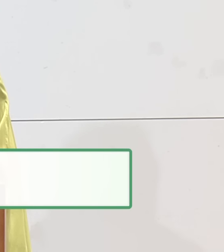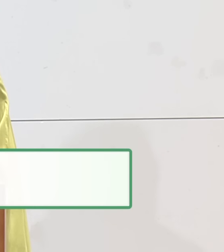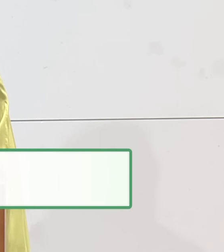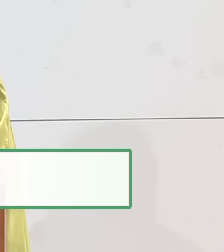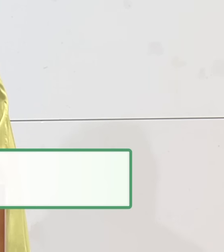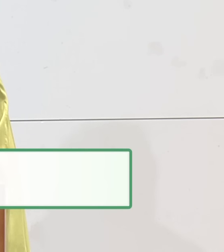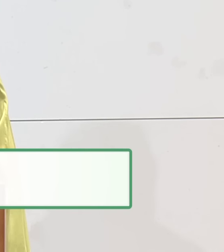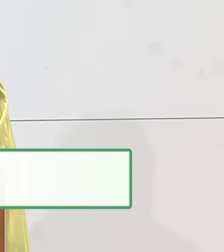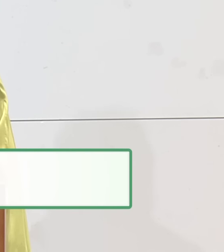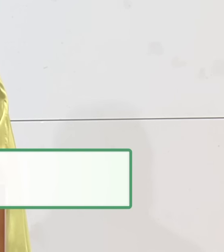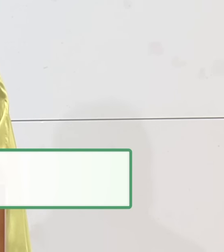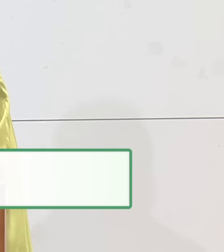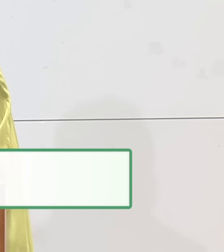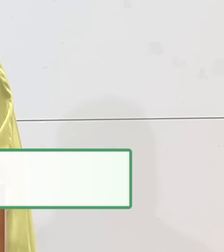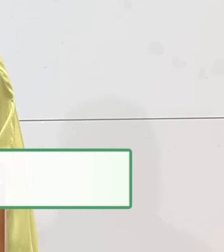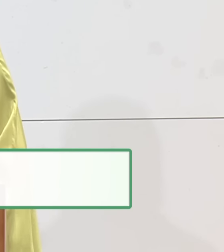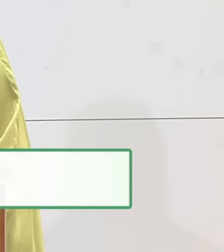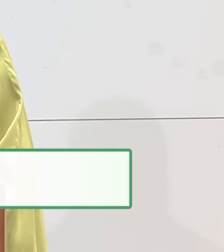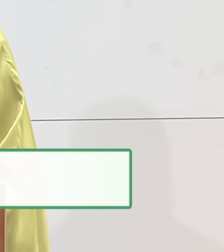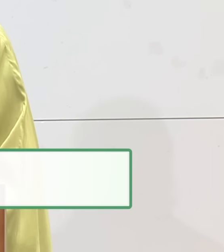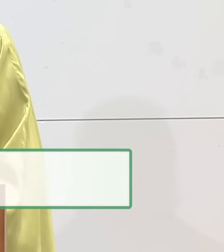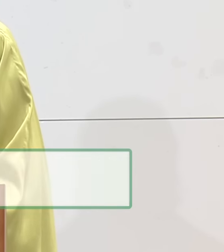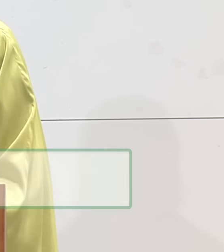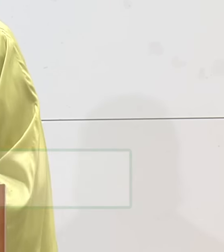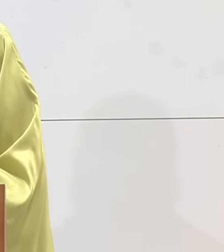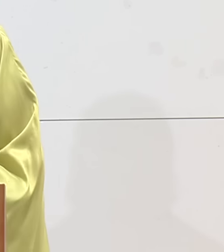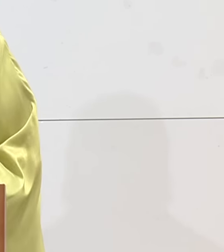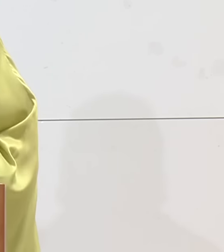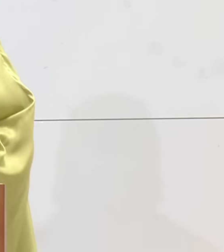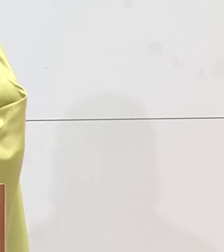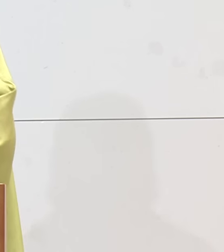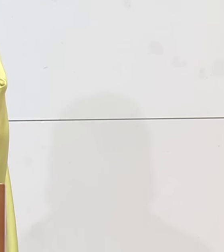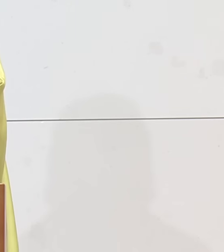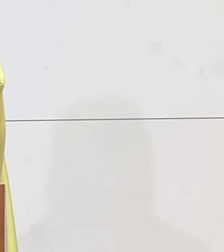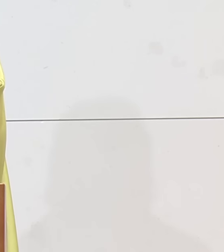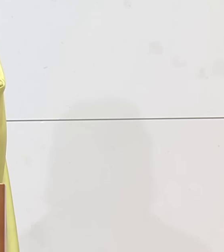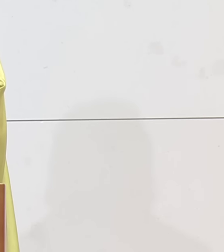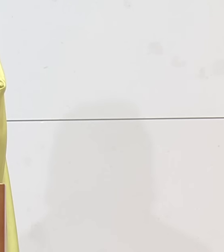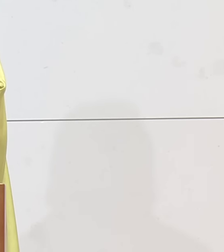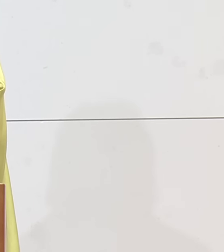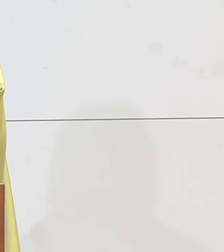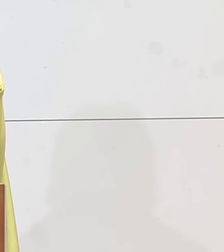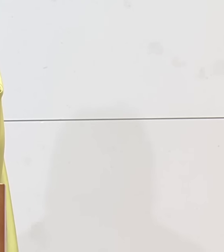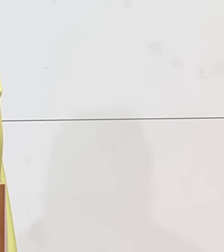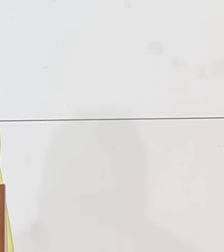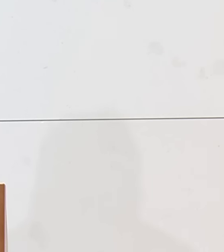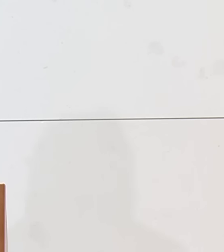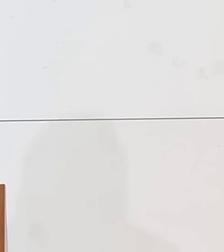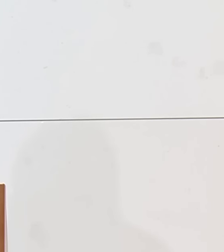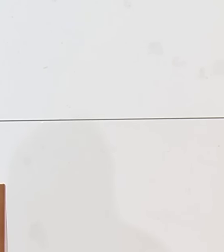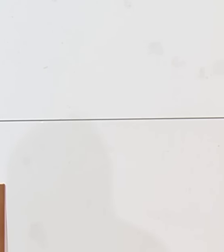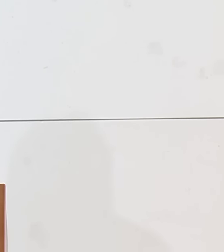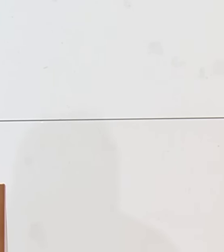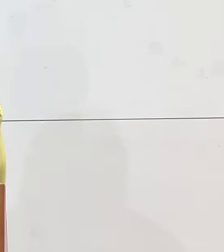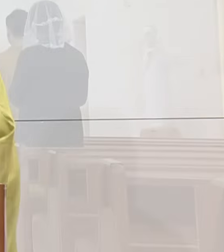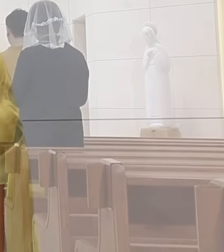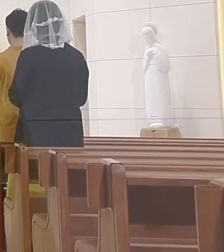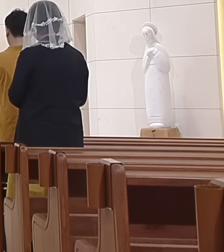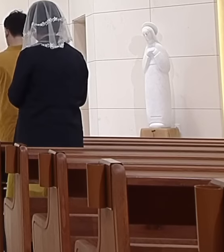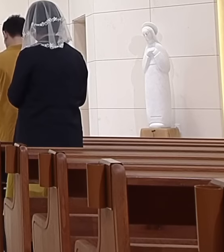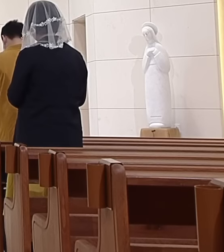먹는 사람은 영원히 살 것이다 주님의 말씀입니다